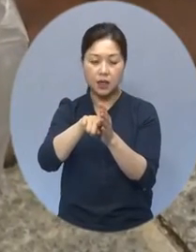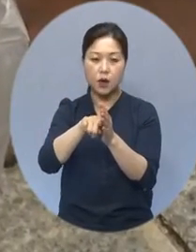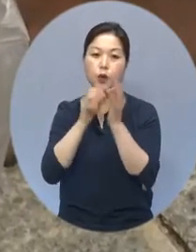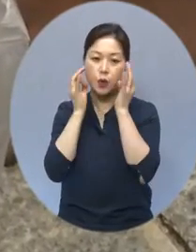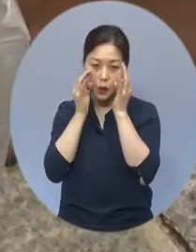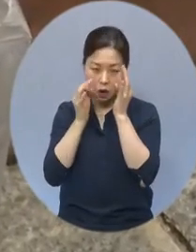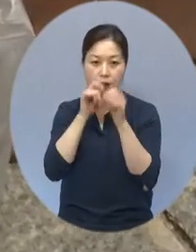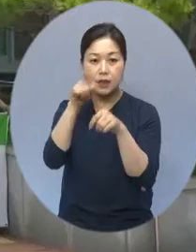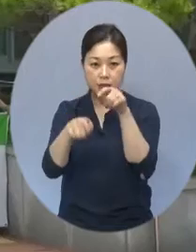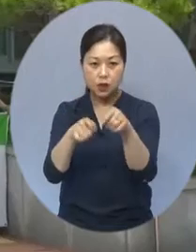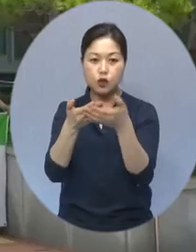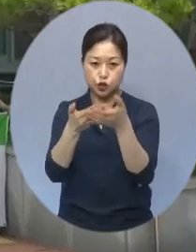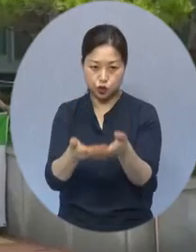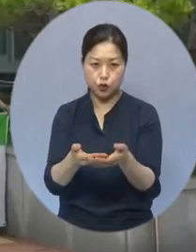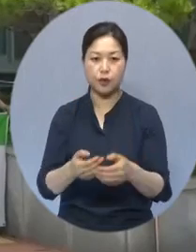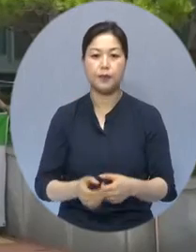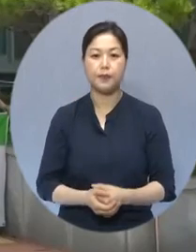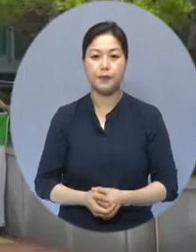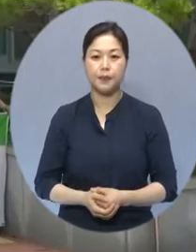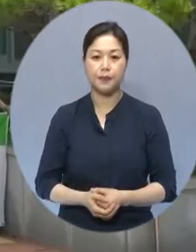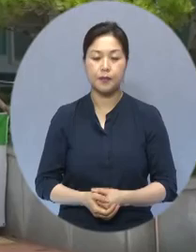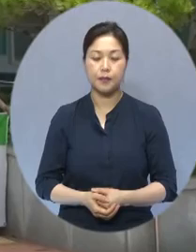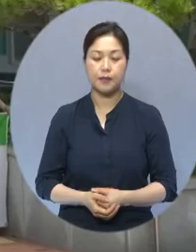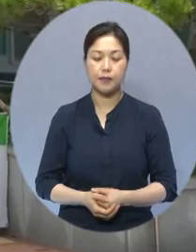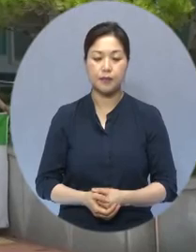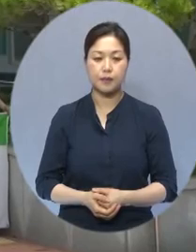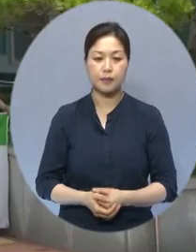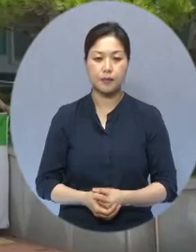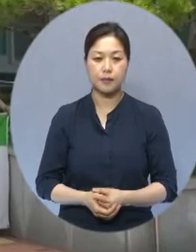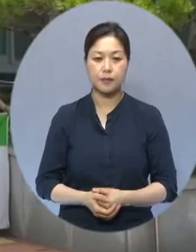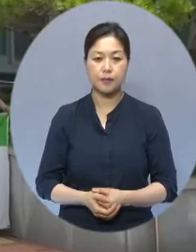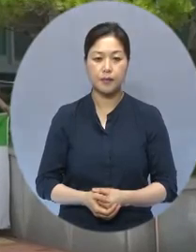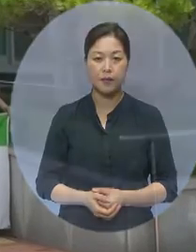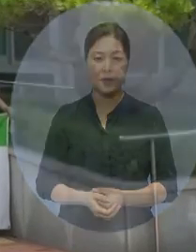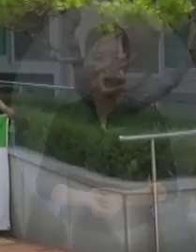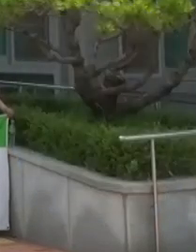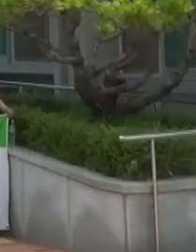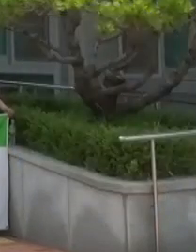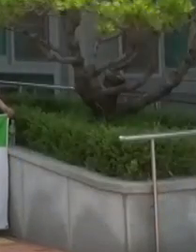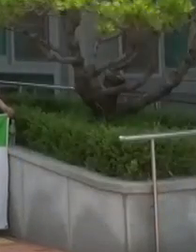무엇보다도 중요하겠습니다. 지금까지 복지TV 전북방송 최정원이었습니다.